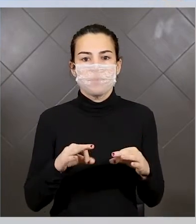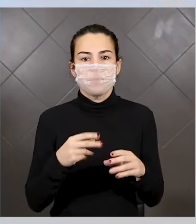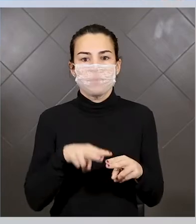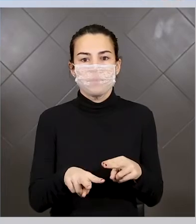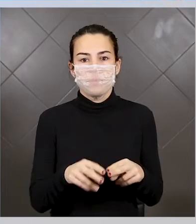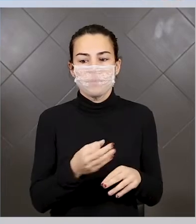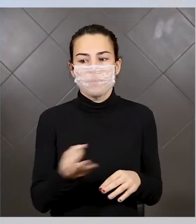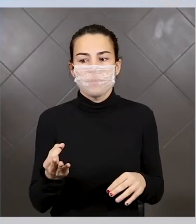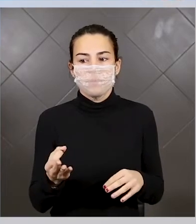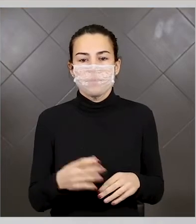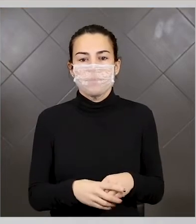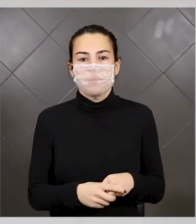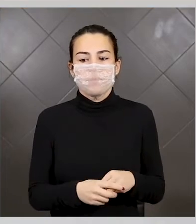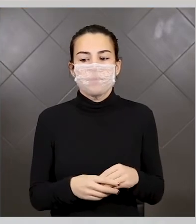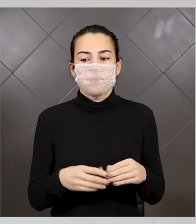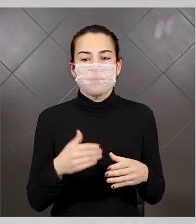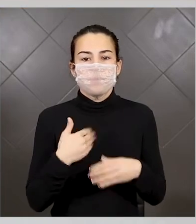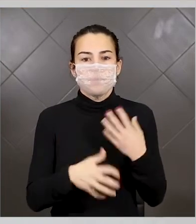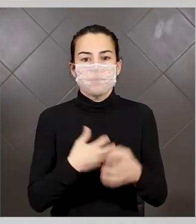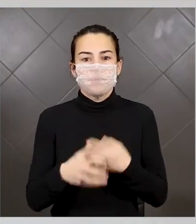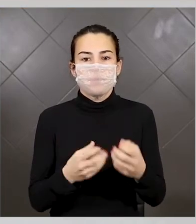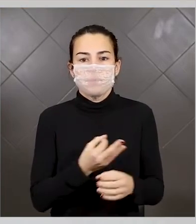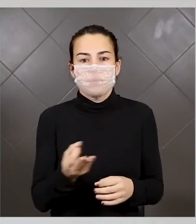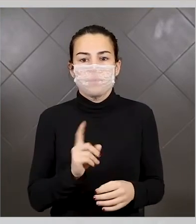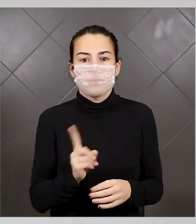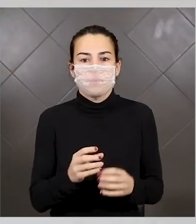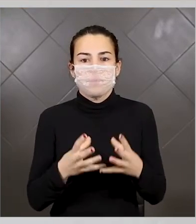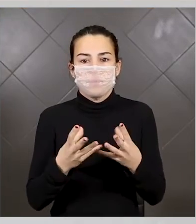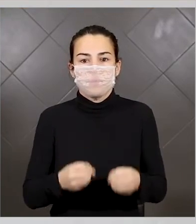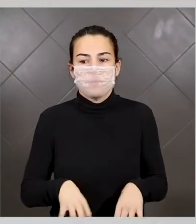incorporada, se'ns caurà.